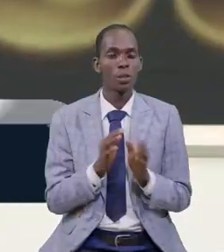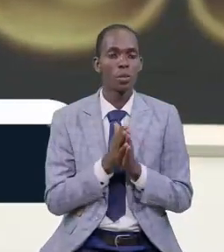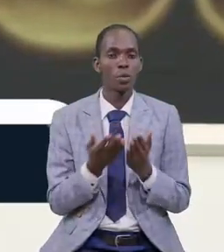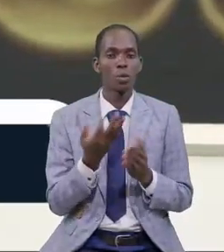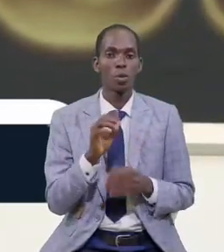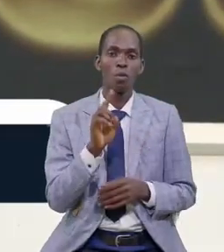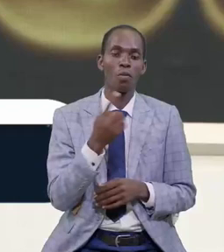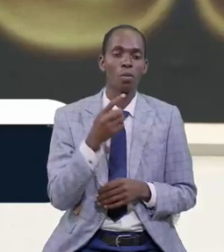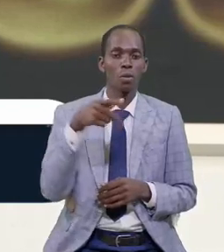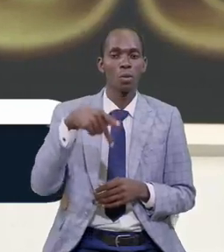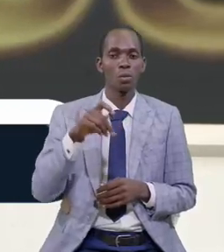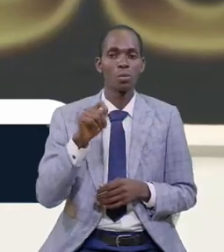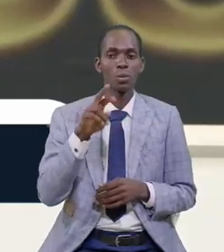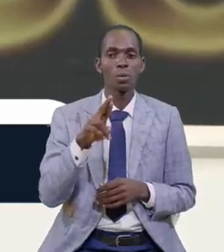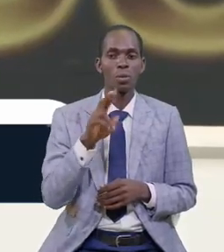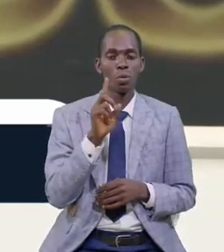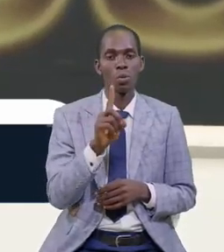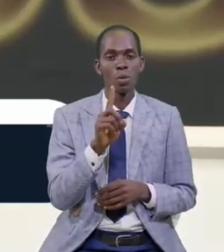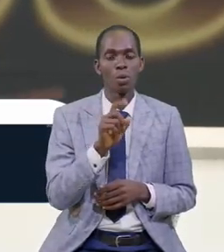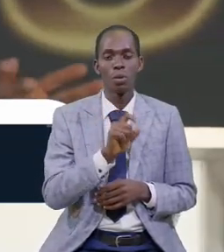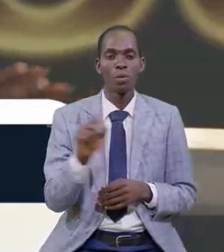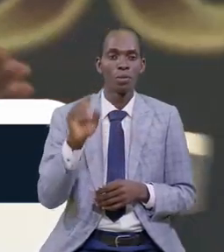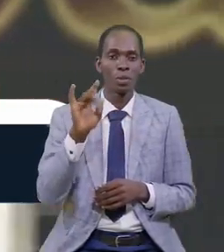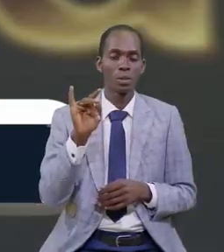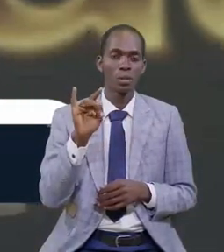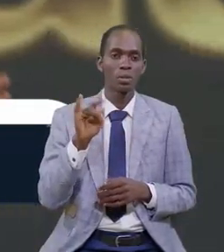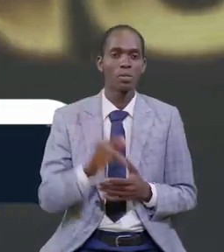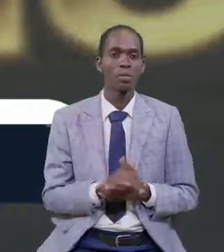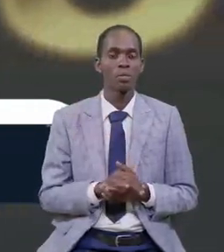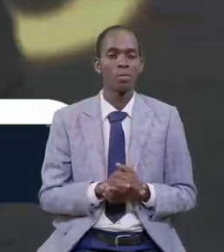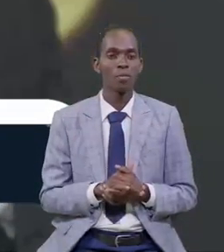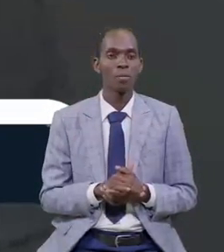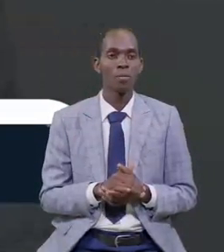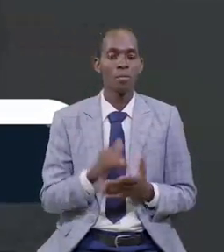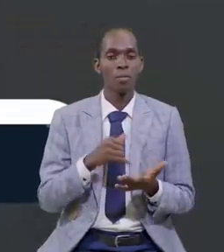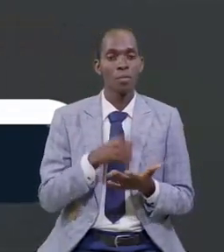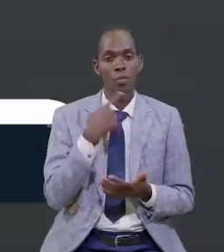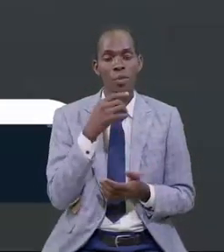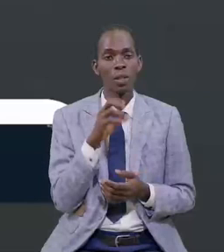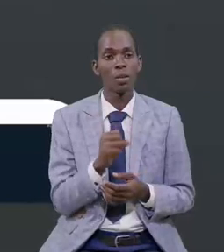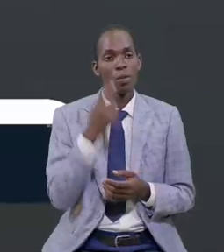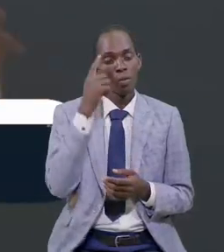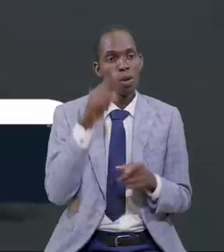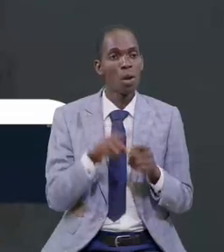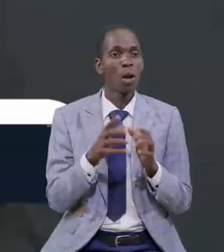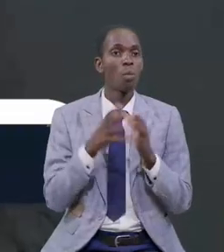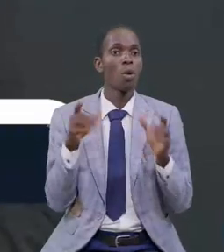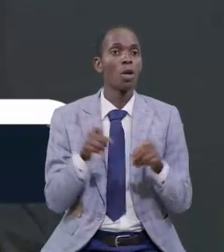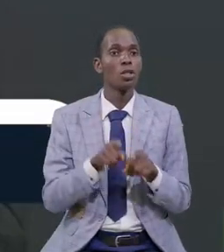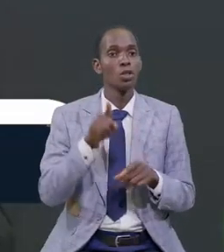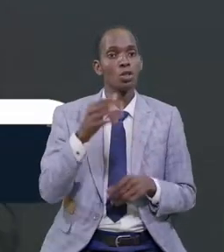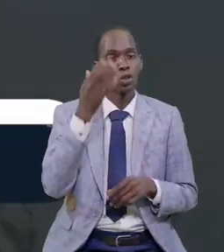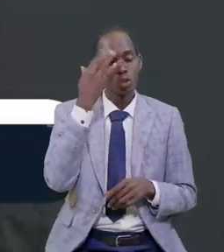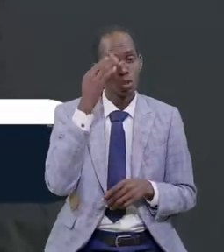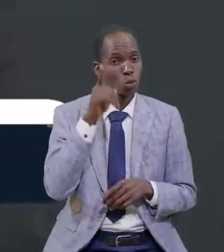pierre chapitre 1 verset 18 1er pierre 1 18